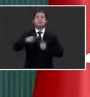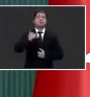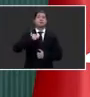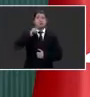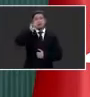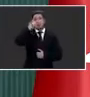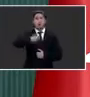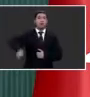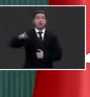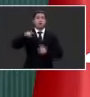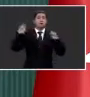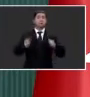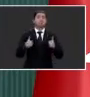olduğumuzu da biliyoruz